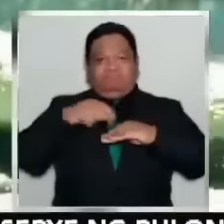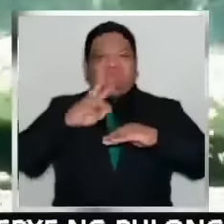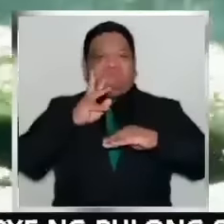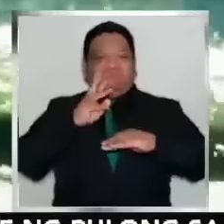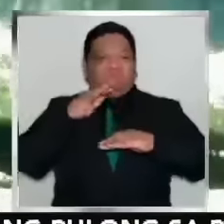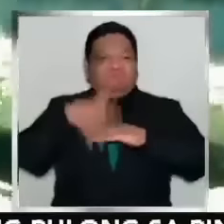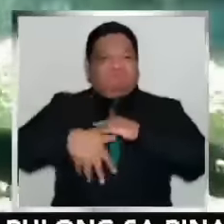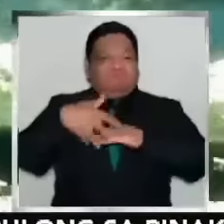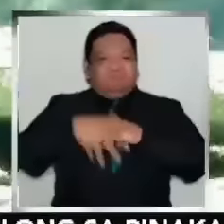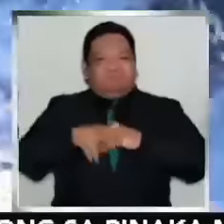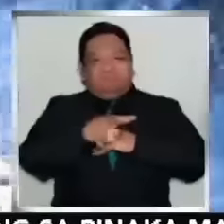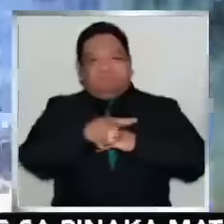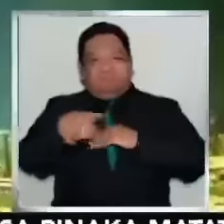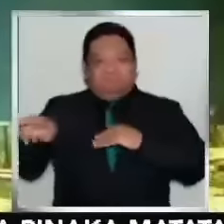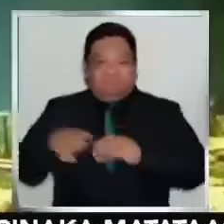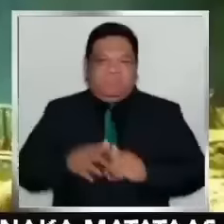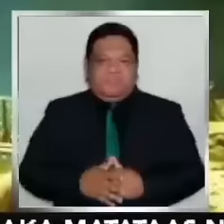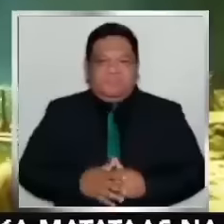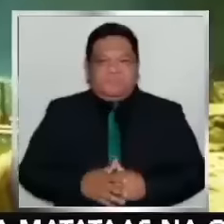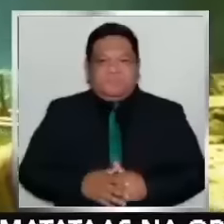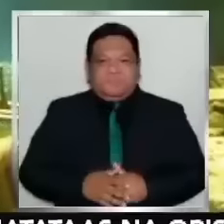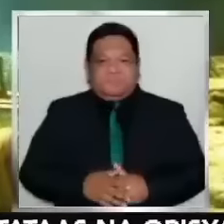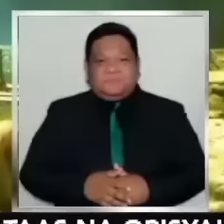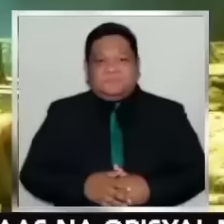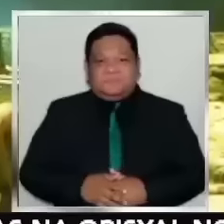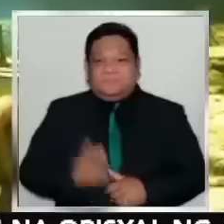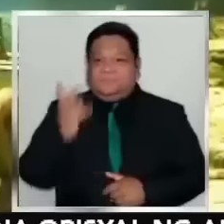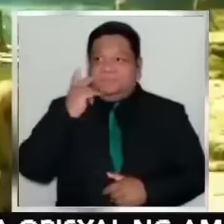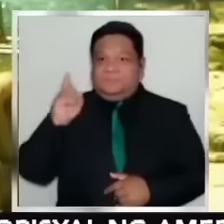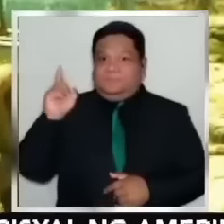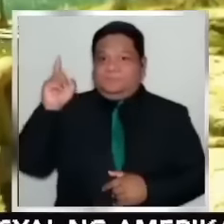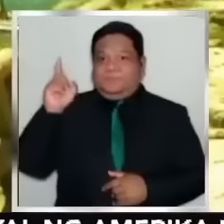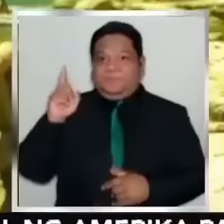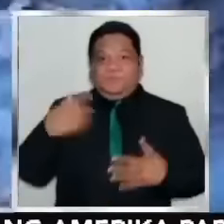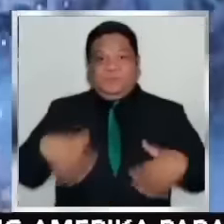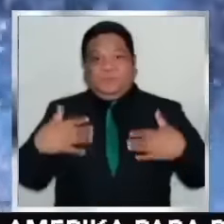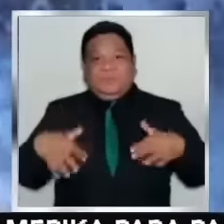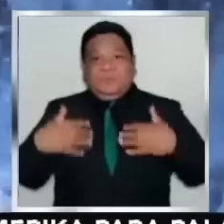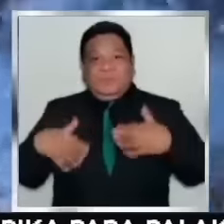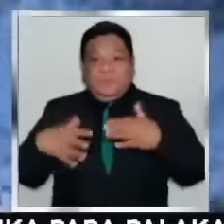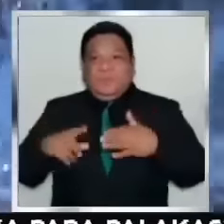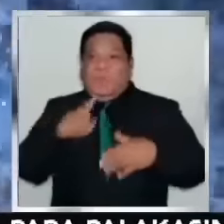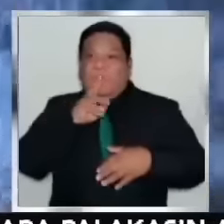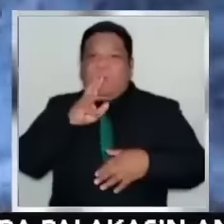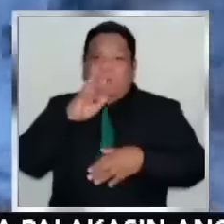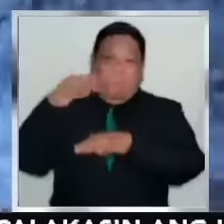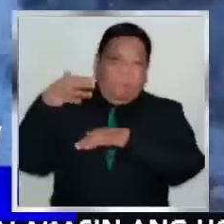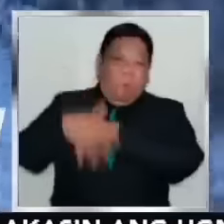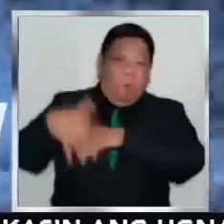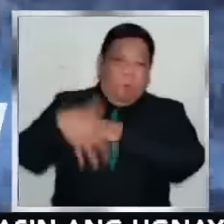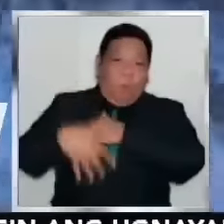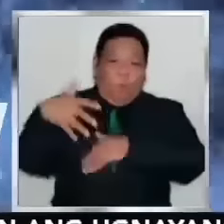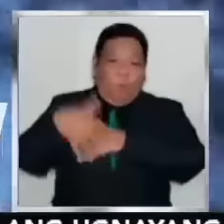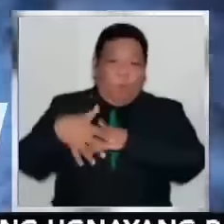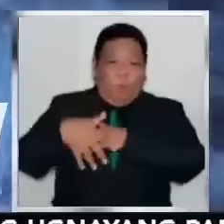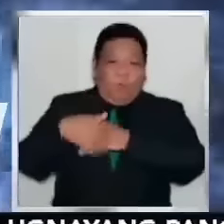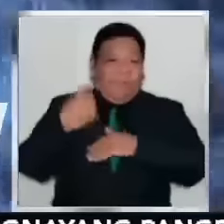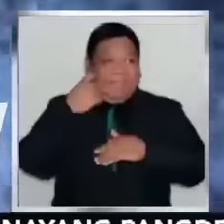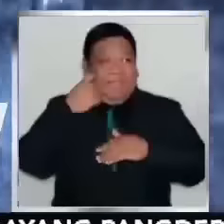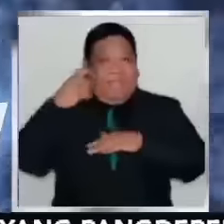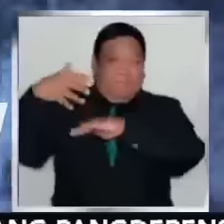Kung sa baba makikita nyo yung napakataas na buhos ng tubig, dito naman makikita nyo kung gaano